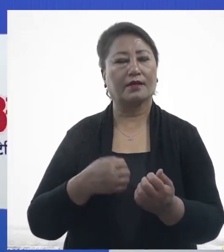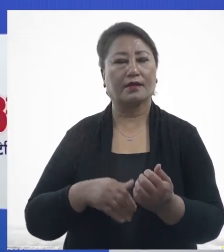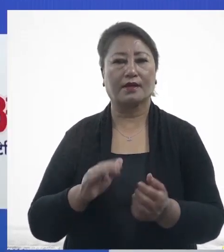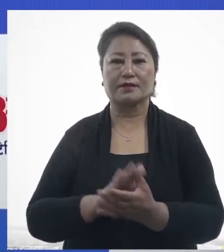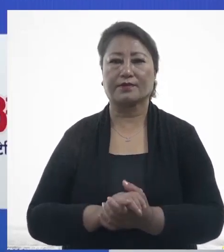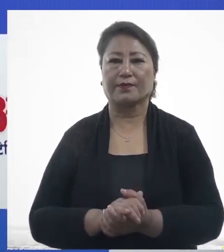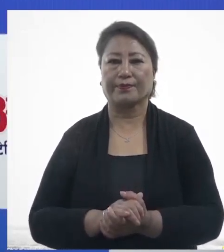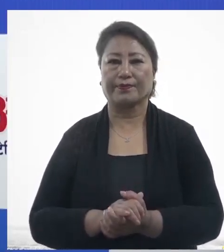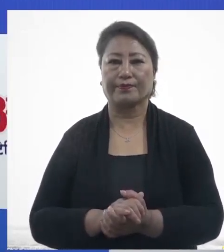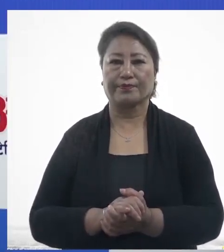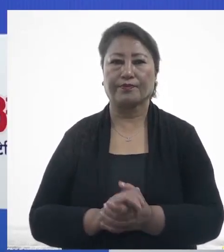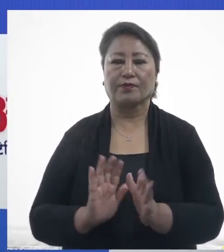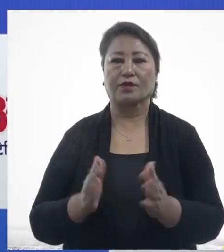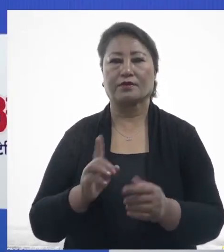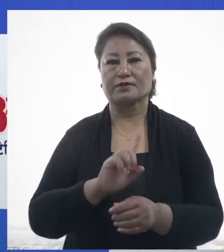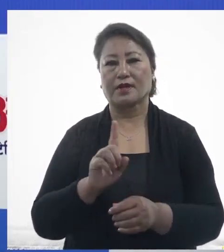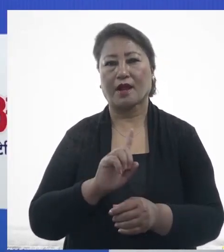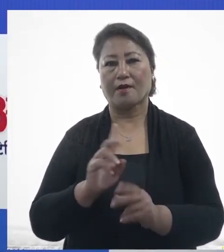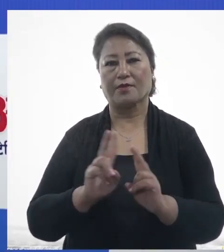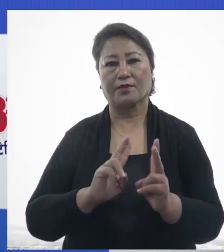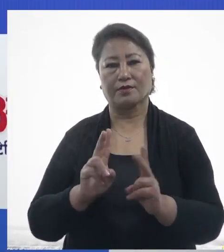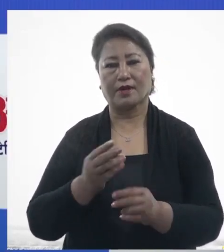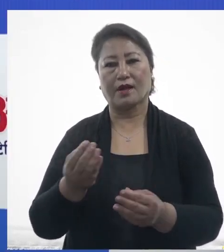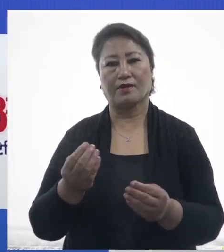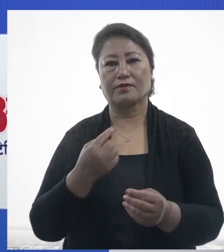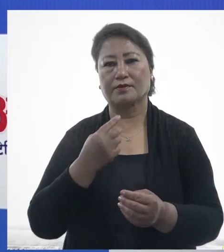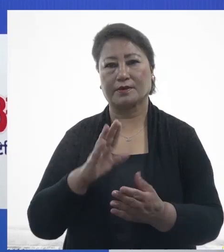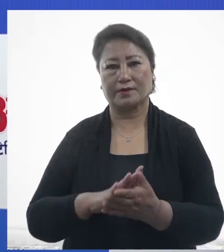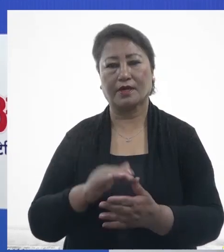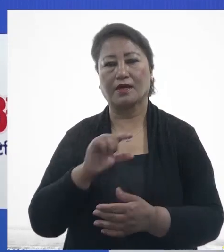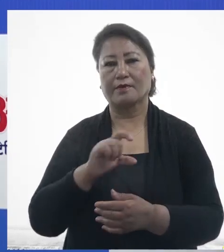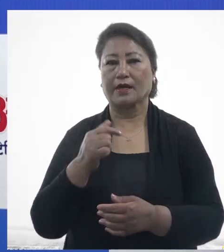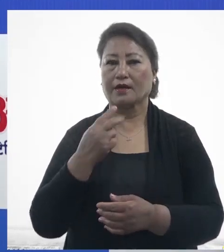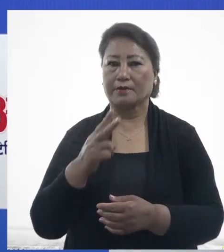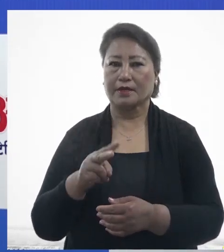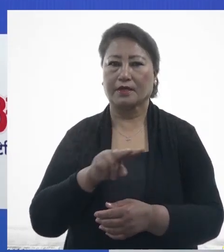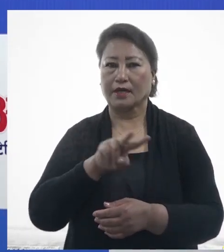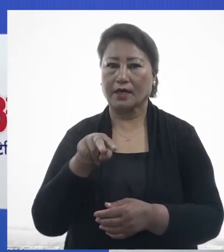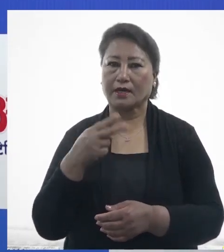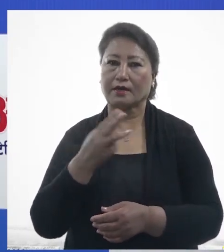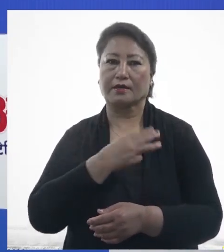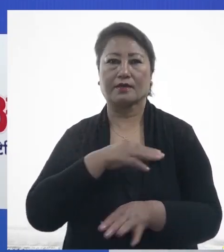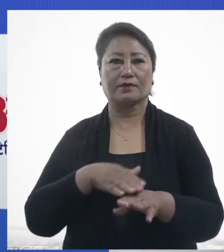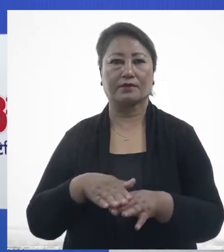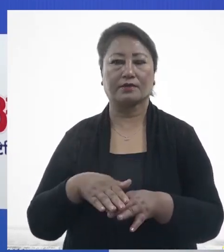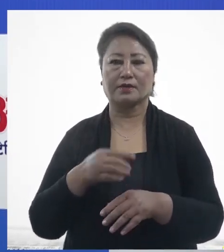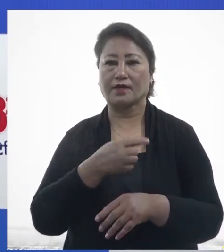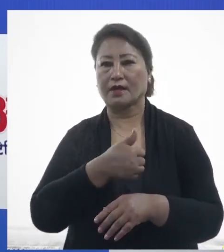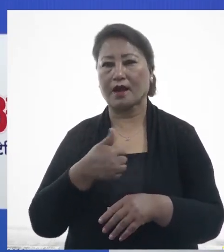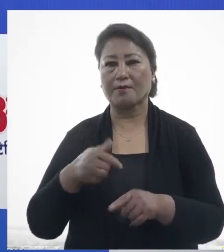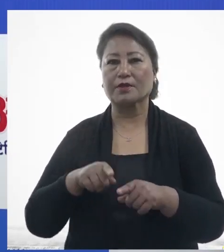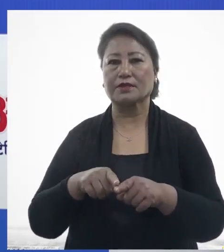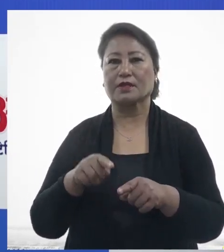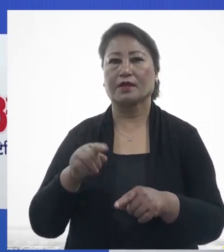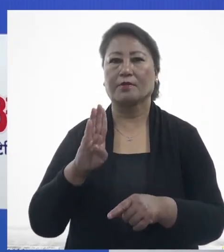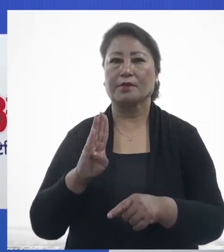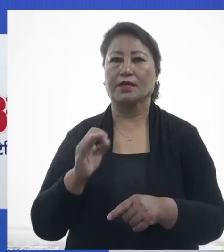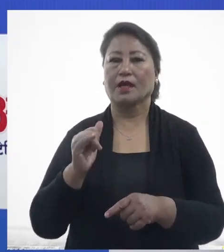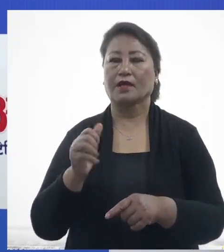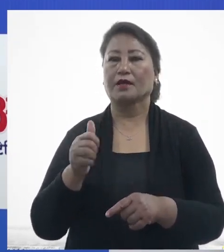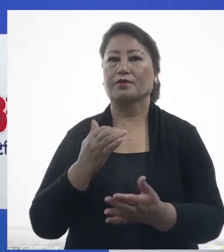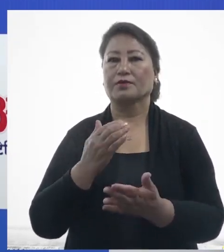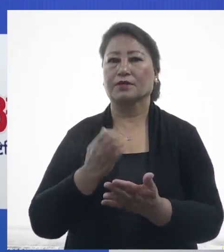छौँ। कस्तो राम्रो कुराहरू भयो क्या, यो हाम्रो नेपाल टेलिभिजन हेरेका दर्शकले पनि आज एकदम चनाको साथ बिआइएले के कामहरू गरेका छ